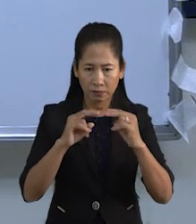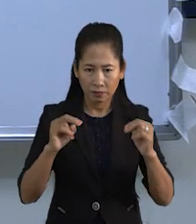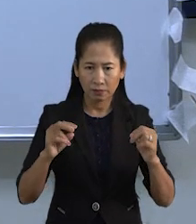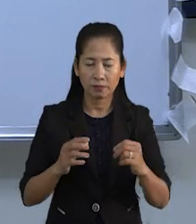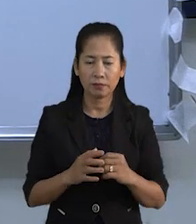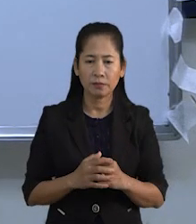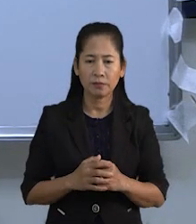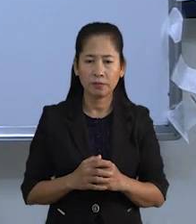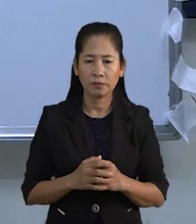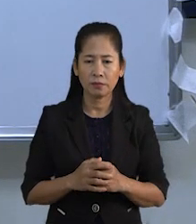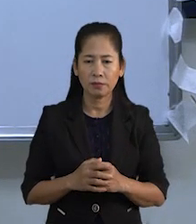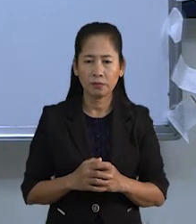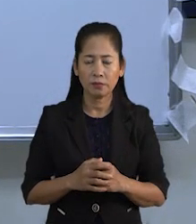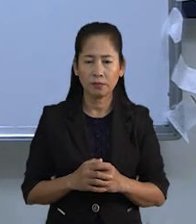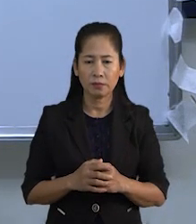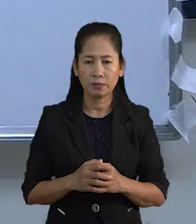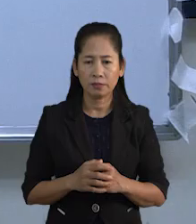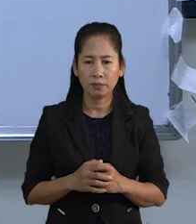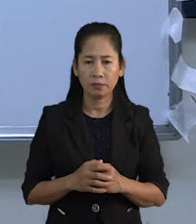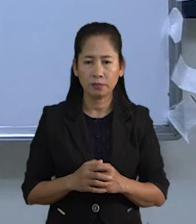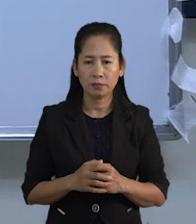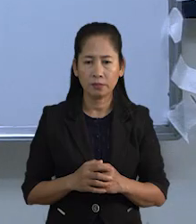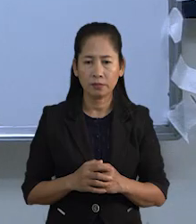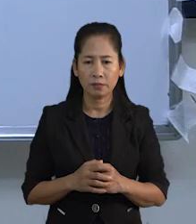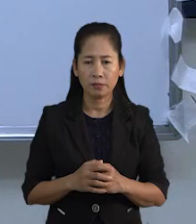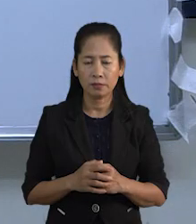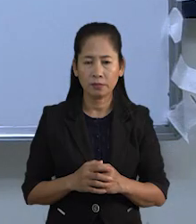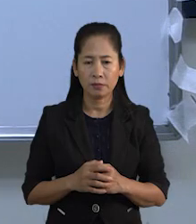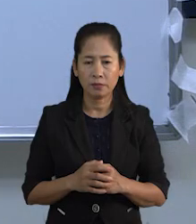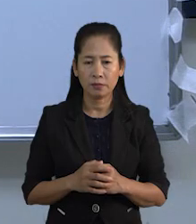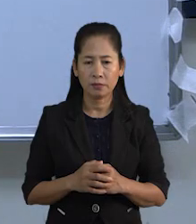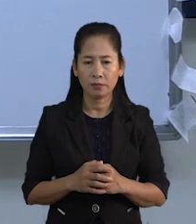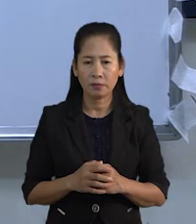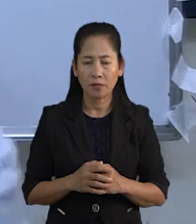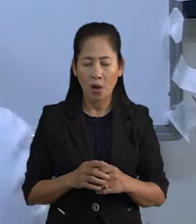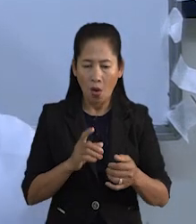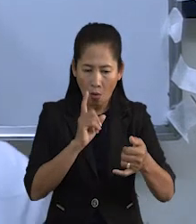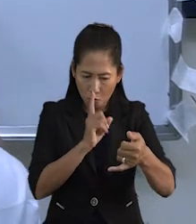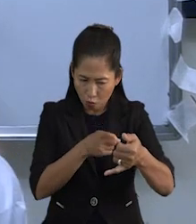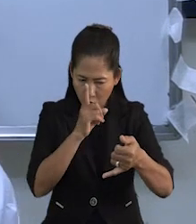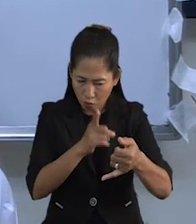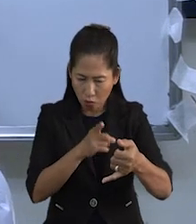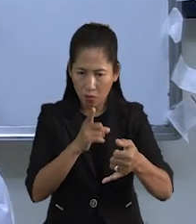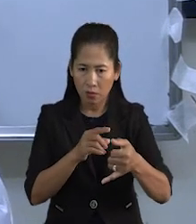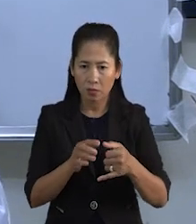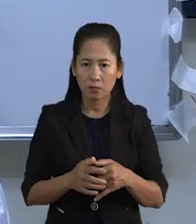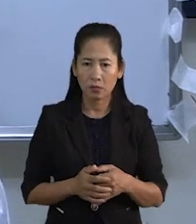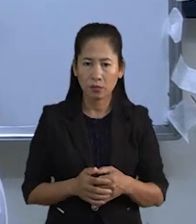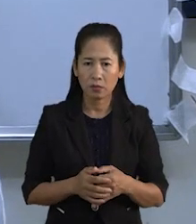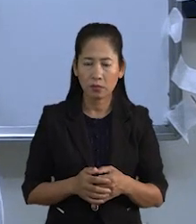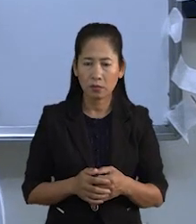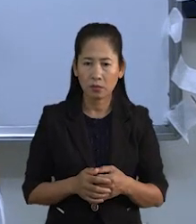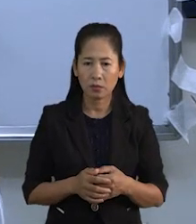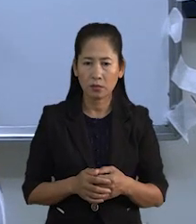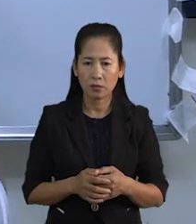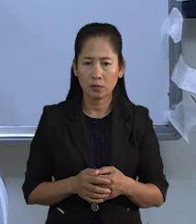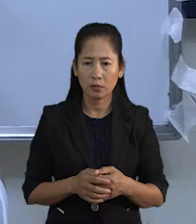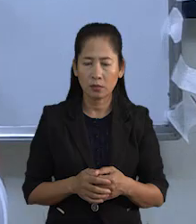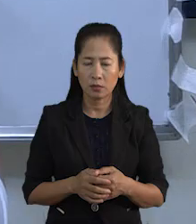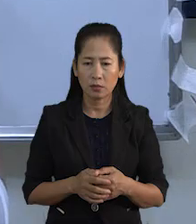ស់បាទស្ដីបន្ទោស